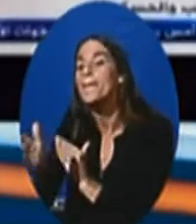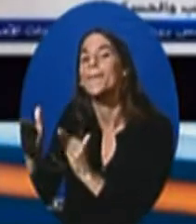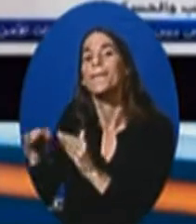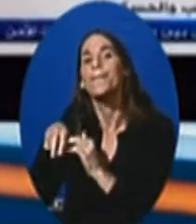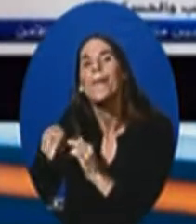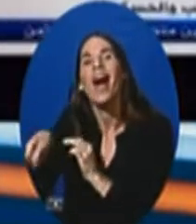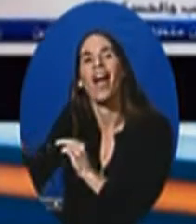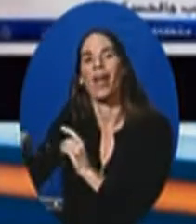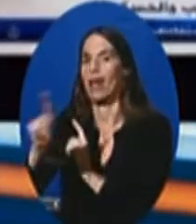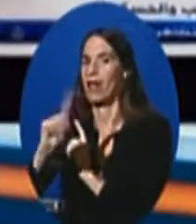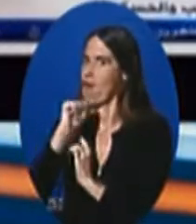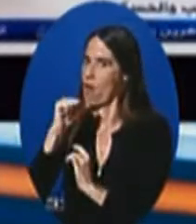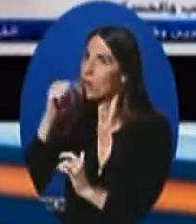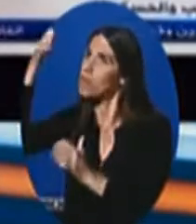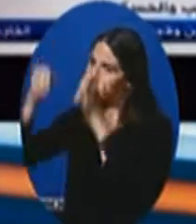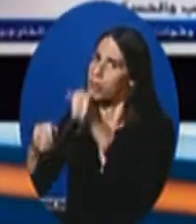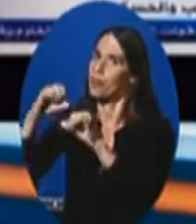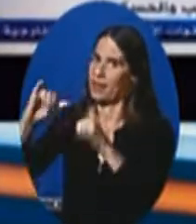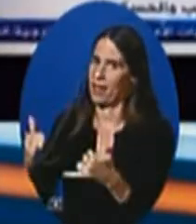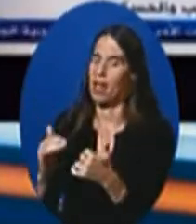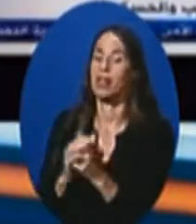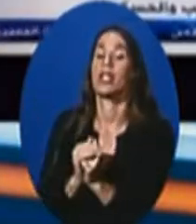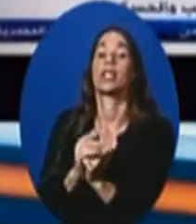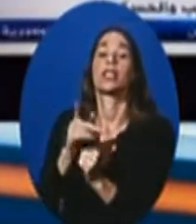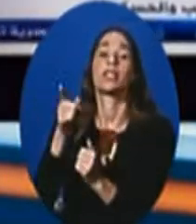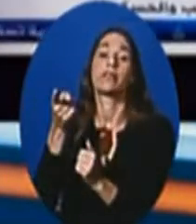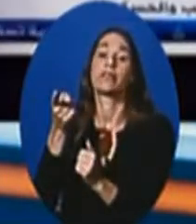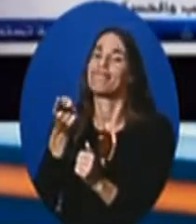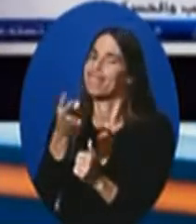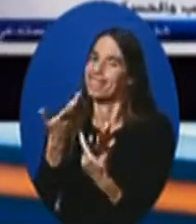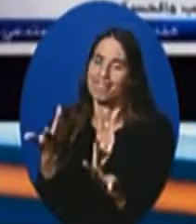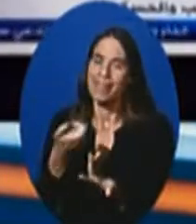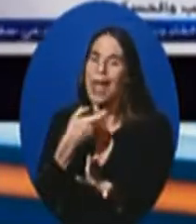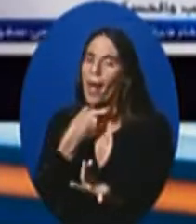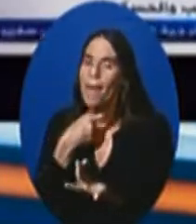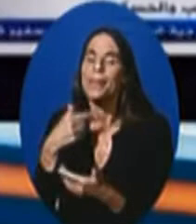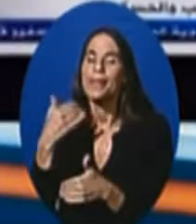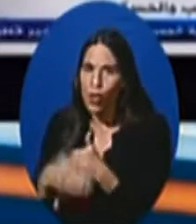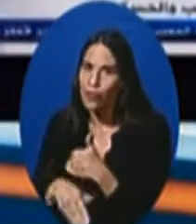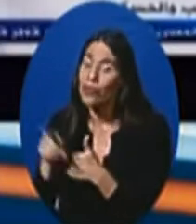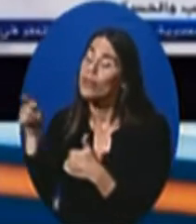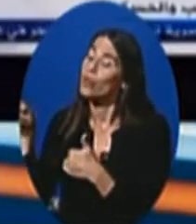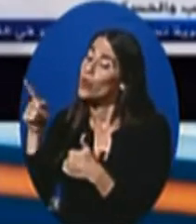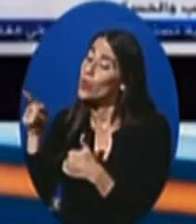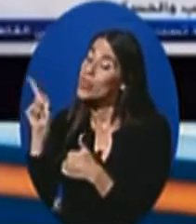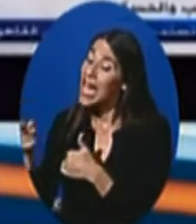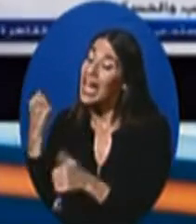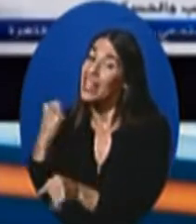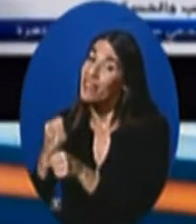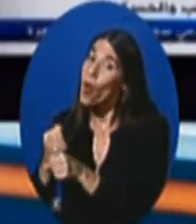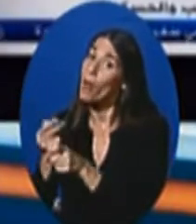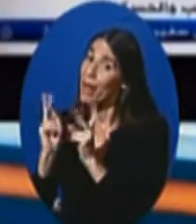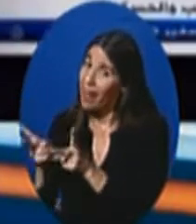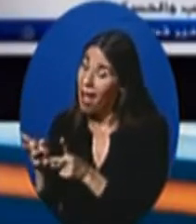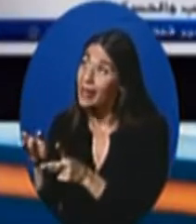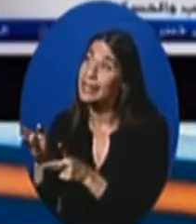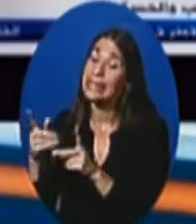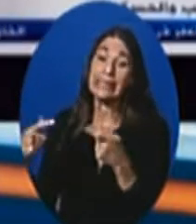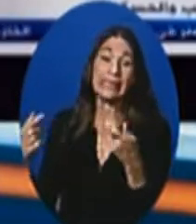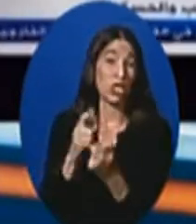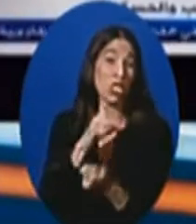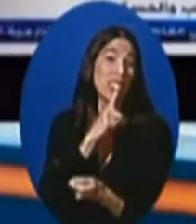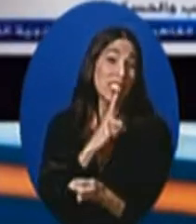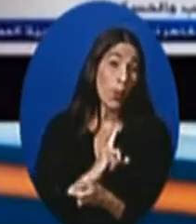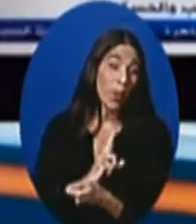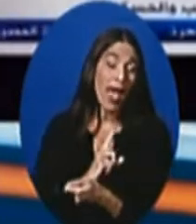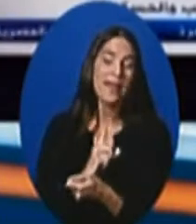לסייע לאסד, ושם המצב הרבה יותר מורכב. לא תהיה להם ברירה בסופו של דבר לפעול גם בעיראק. לגבי סוריה,